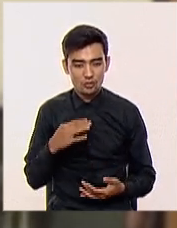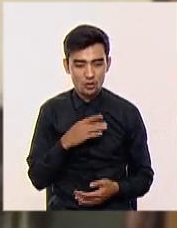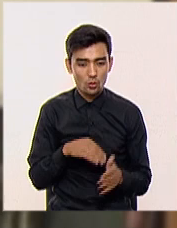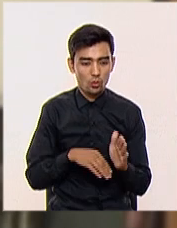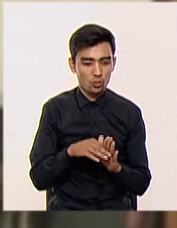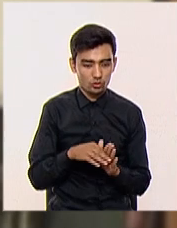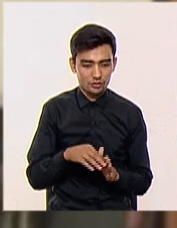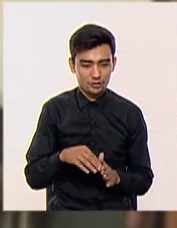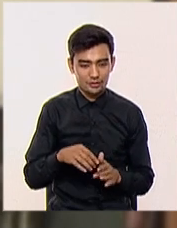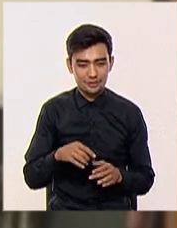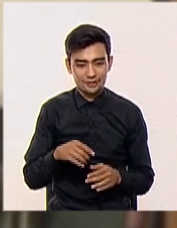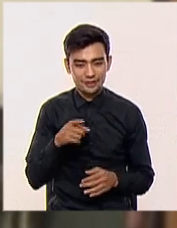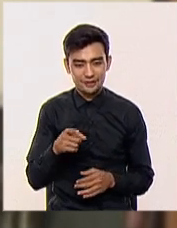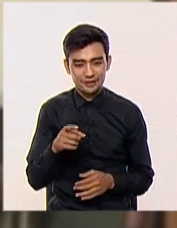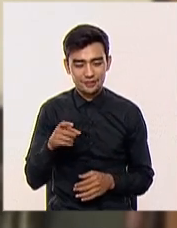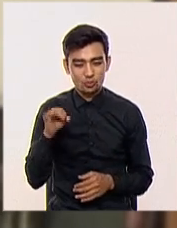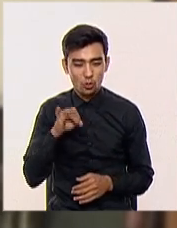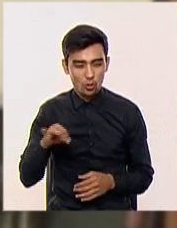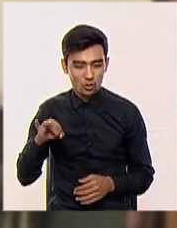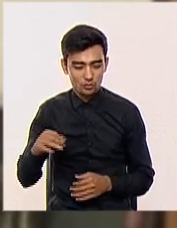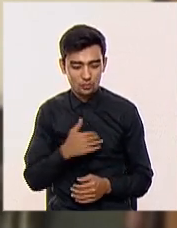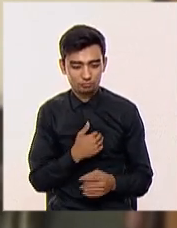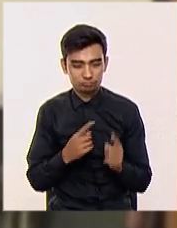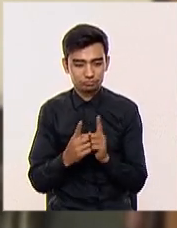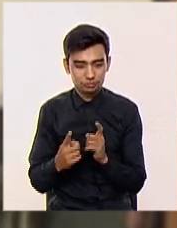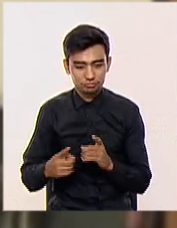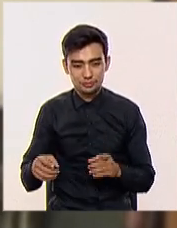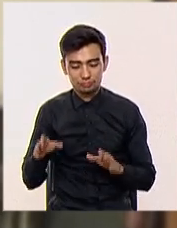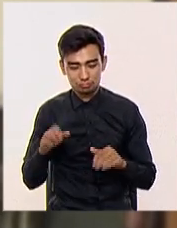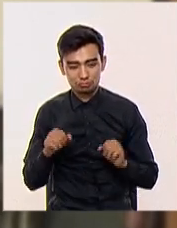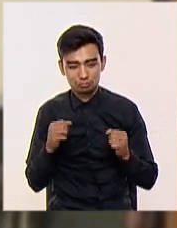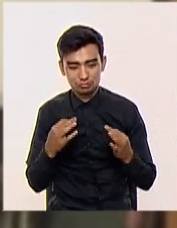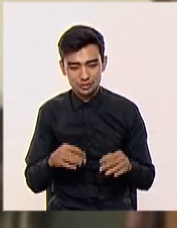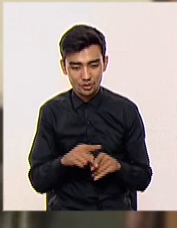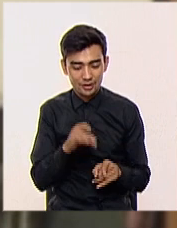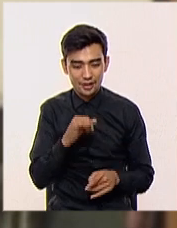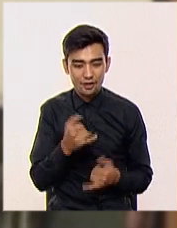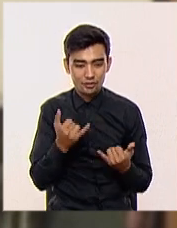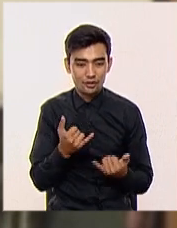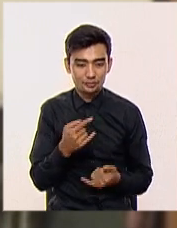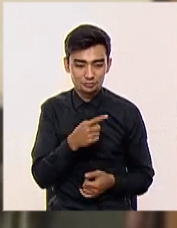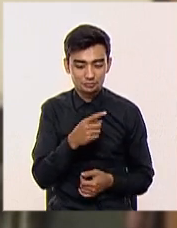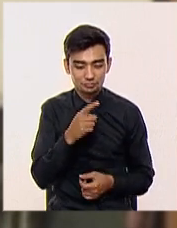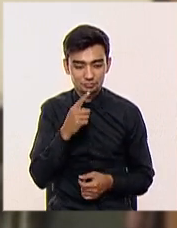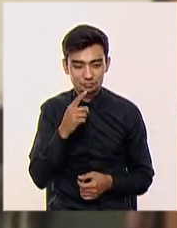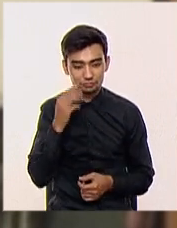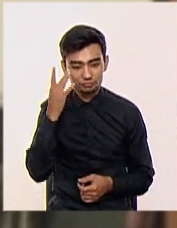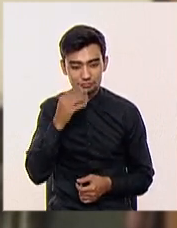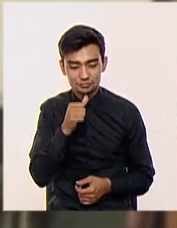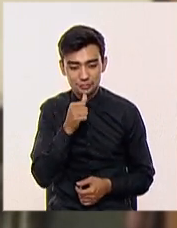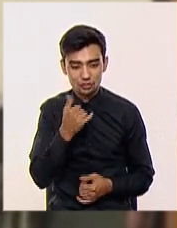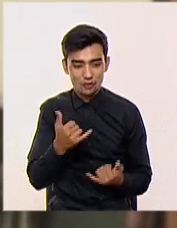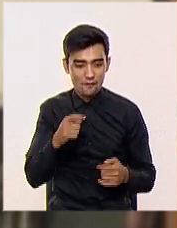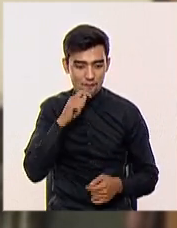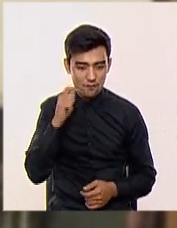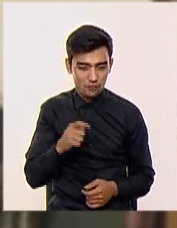лучшие традиции 30-летнего пройденного исторического пути. Ну, представьте себе ситуацию. Сейчас назревает война,